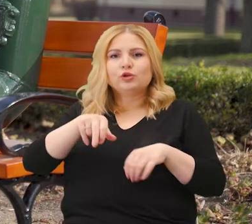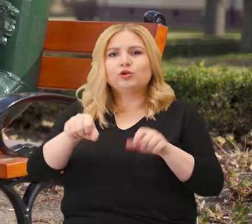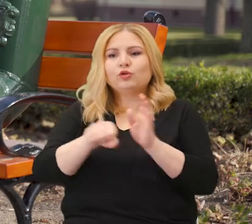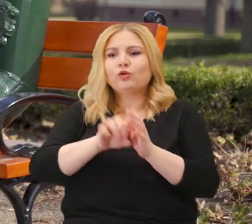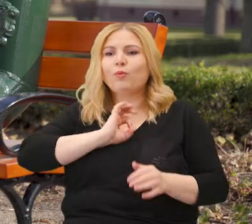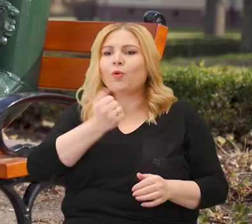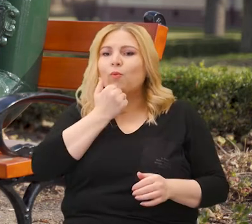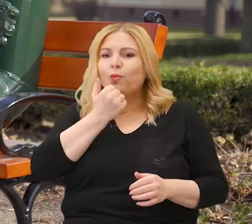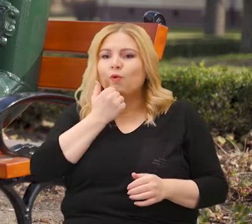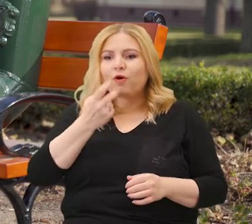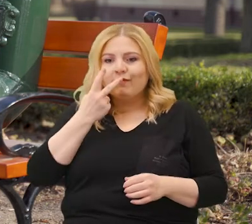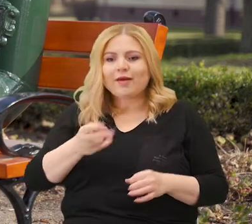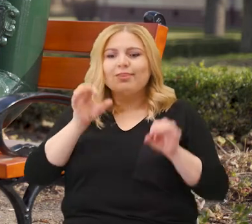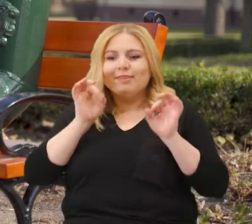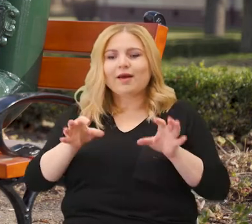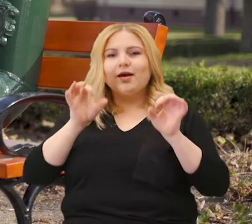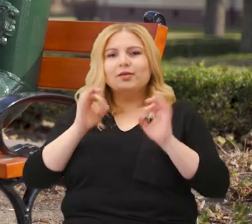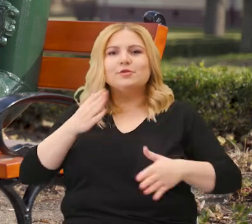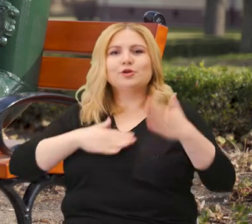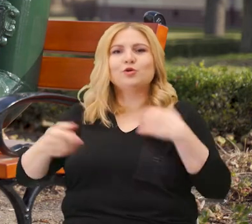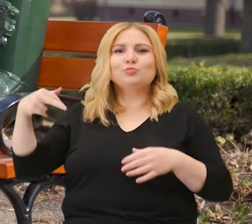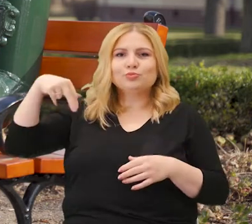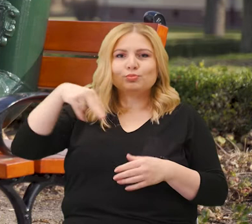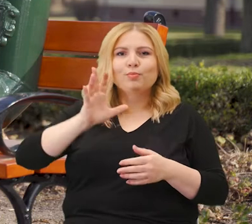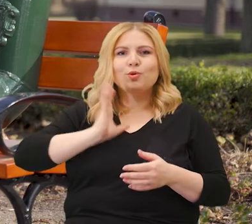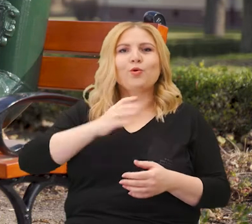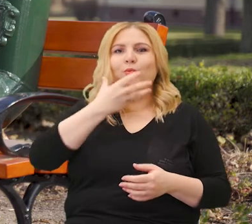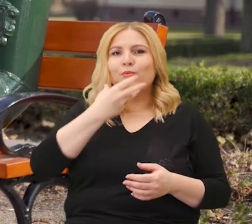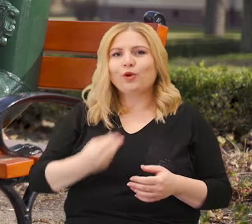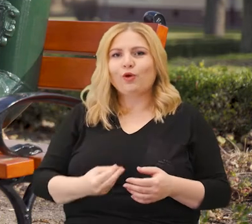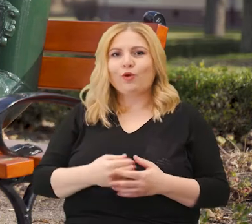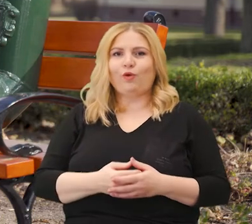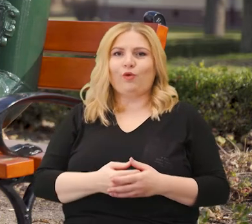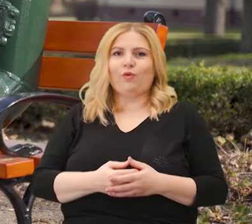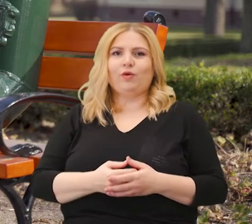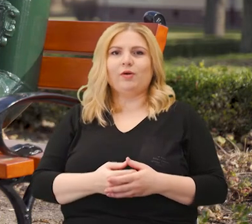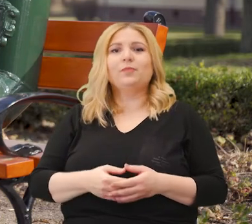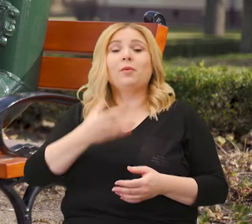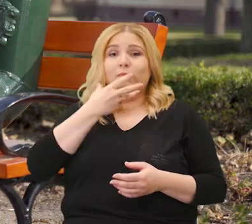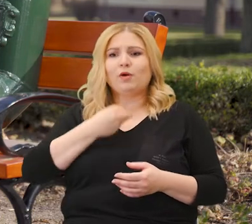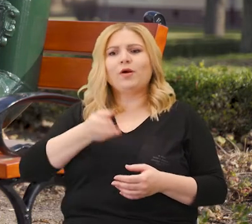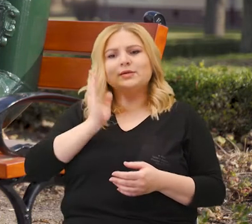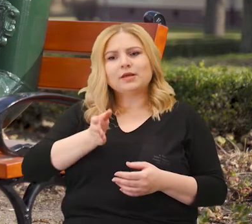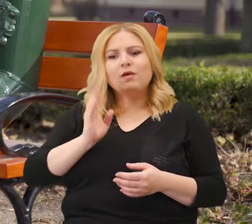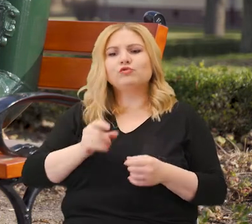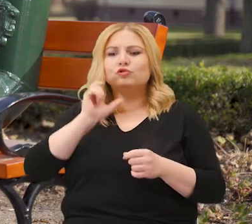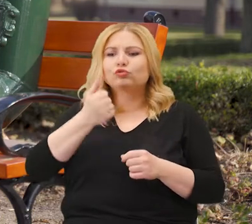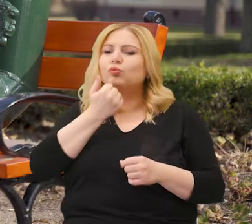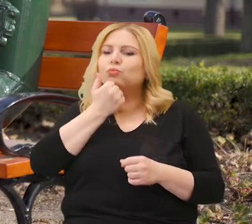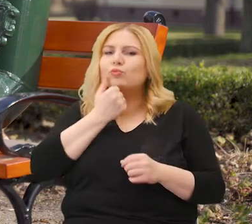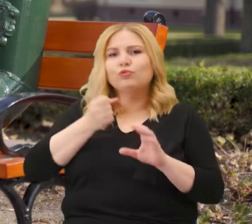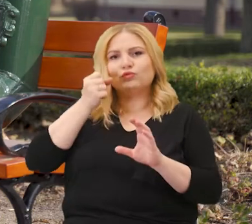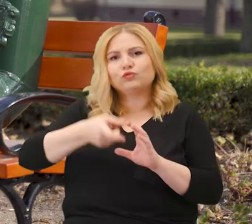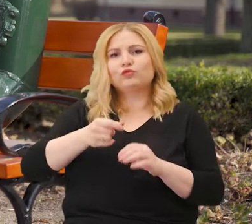Przyszedł, przyszedł! W pierwszym buciku wymacała ziemniaka. No tak, poczciwy starzec zawsze zostawiał kilka ziemniaków. Rodzice twierdzili,